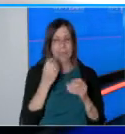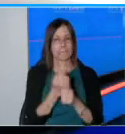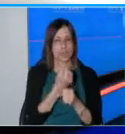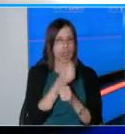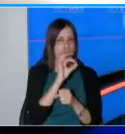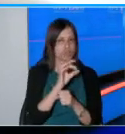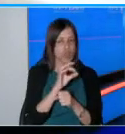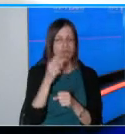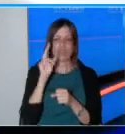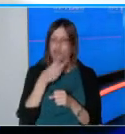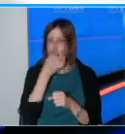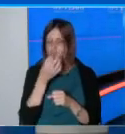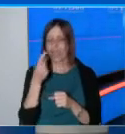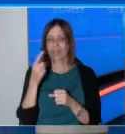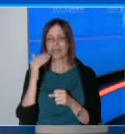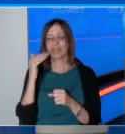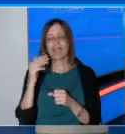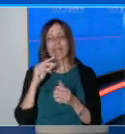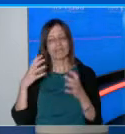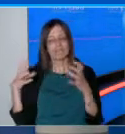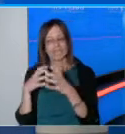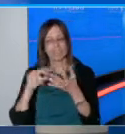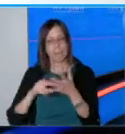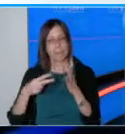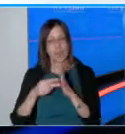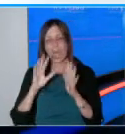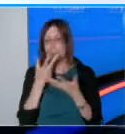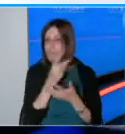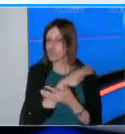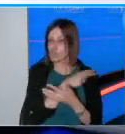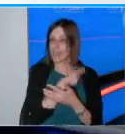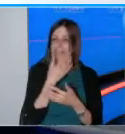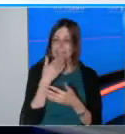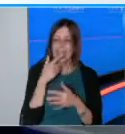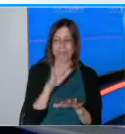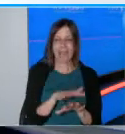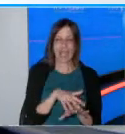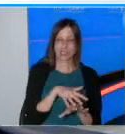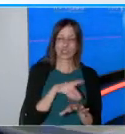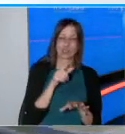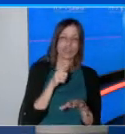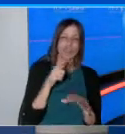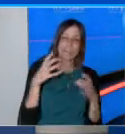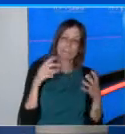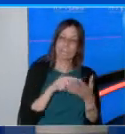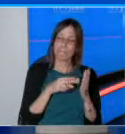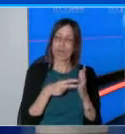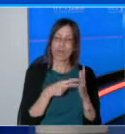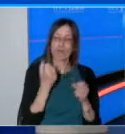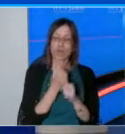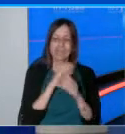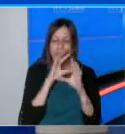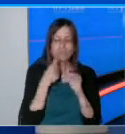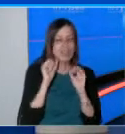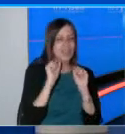עולה עוד שאלה, הדרג הפוליטי. ברונו, האם במשטרת ישראל היום מרגישים שהדרג הפוליטי עושה הכל כדי לגבות